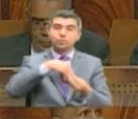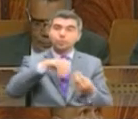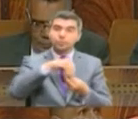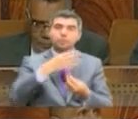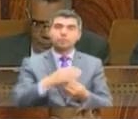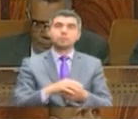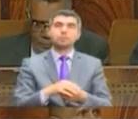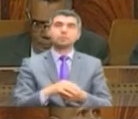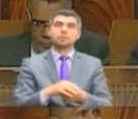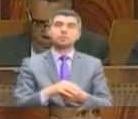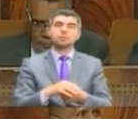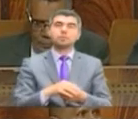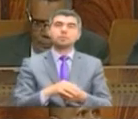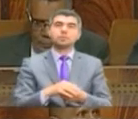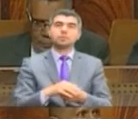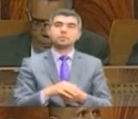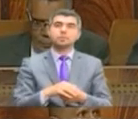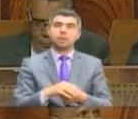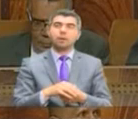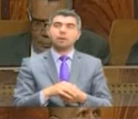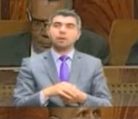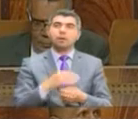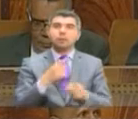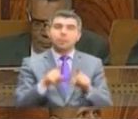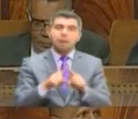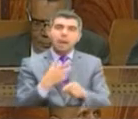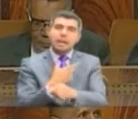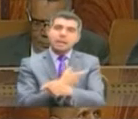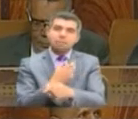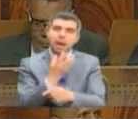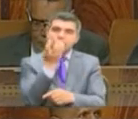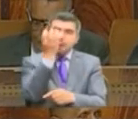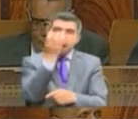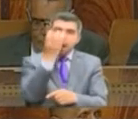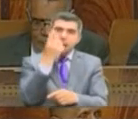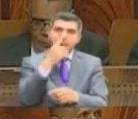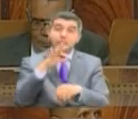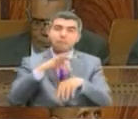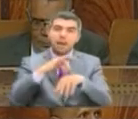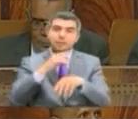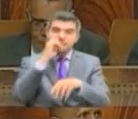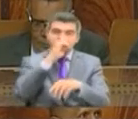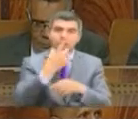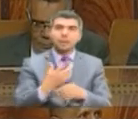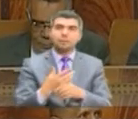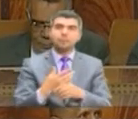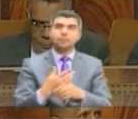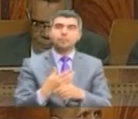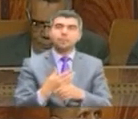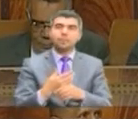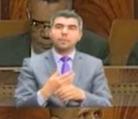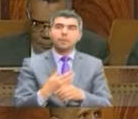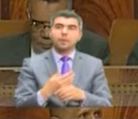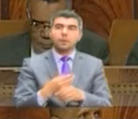على اللقاح ديال التهاب السحايا بما يكفي، ولكن غير حنايا راه